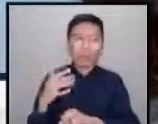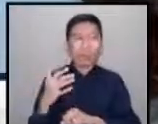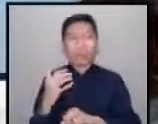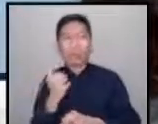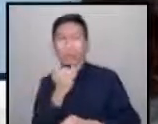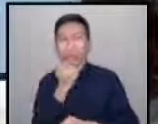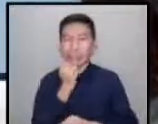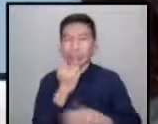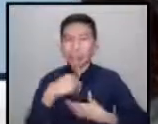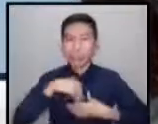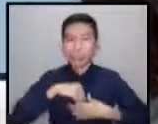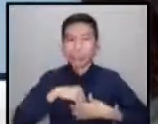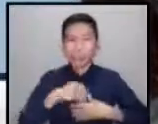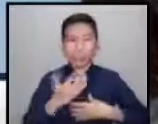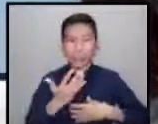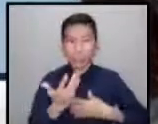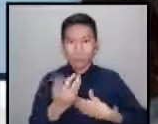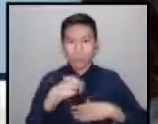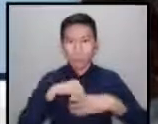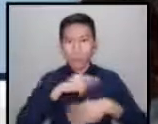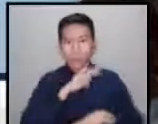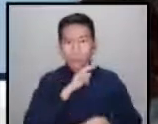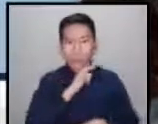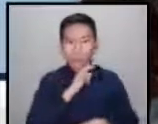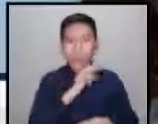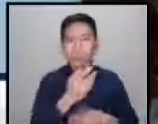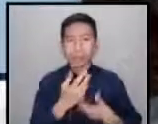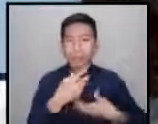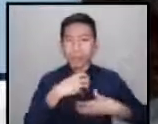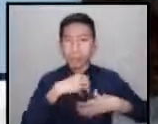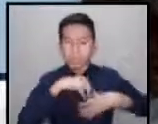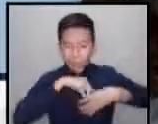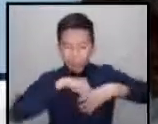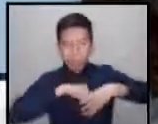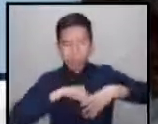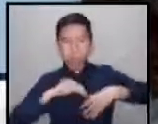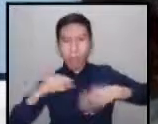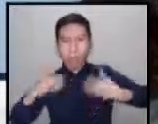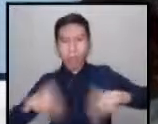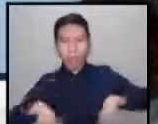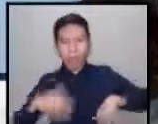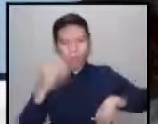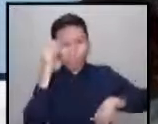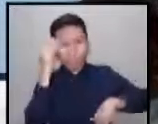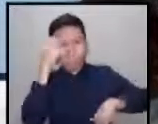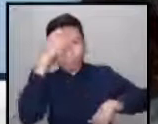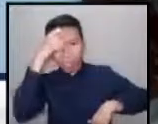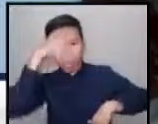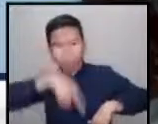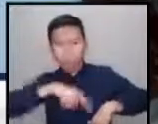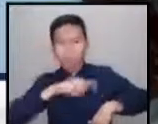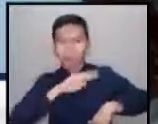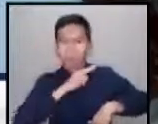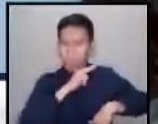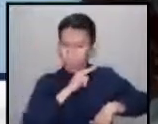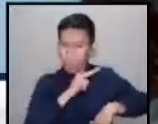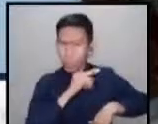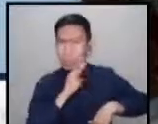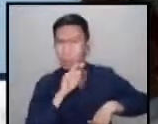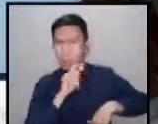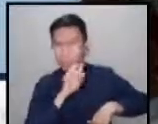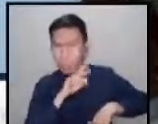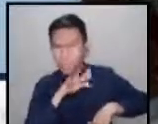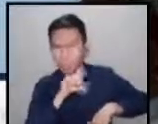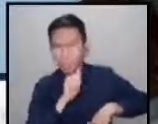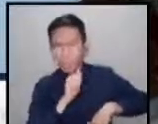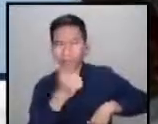yung pumasok sa system natin, either virus or bacteria. And we talk about